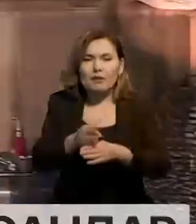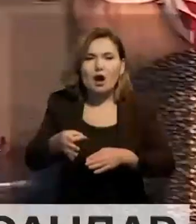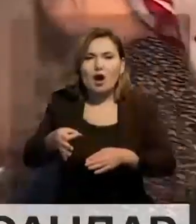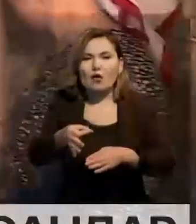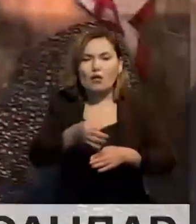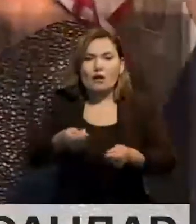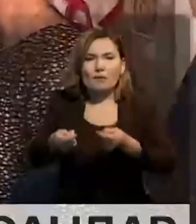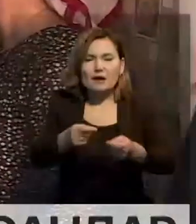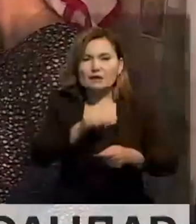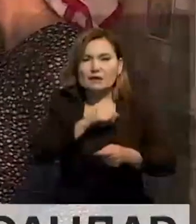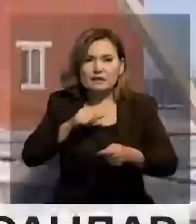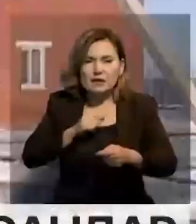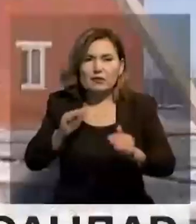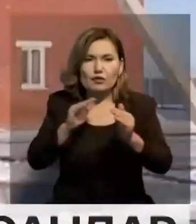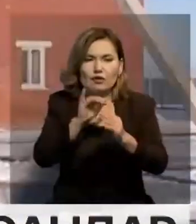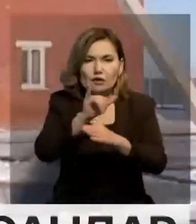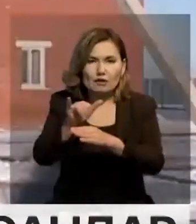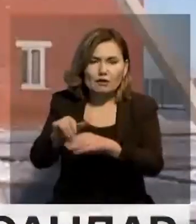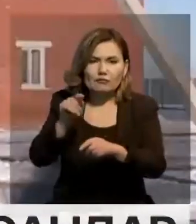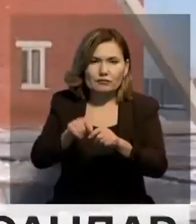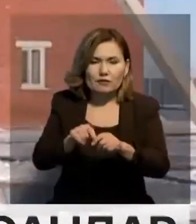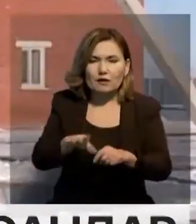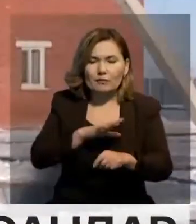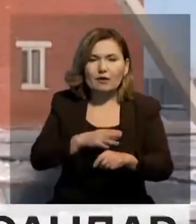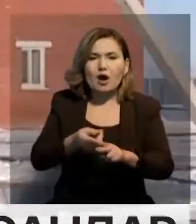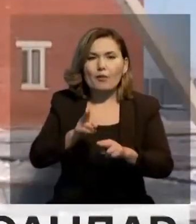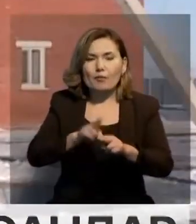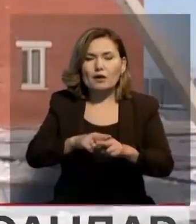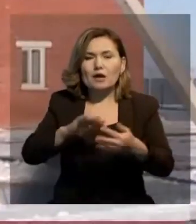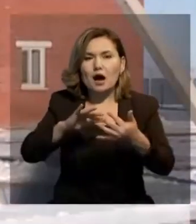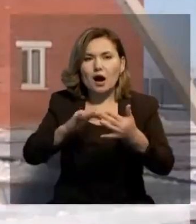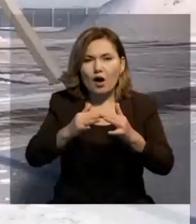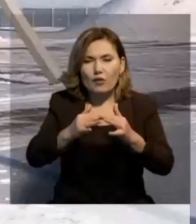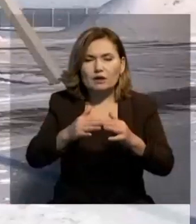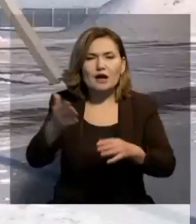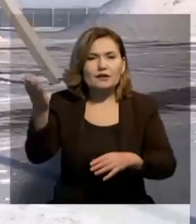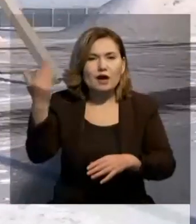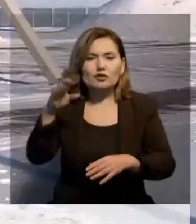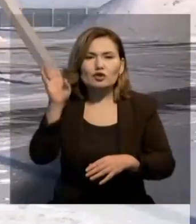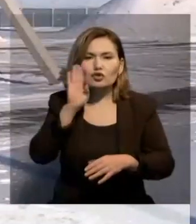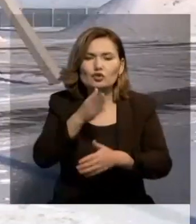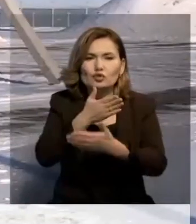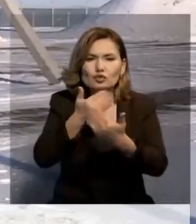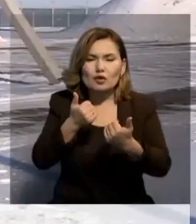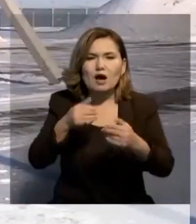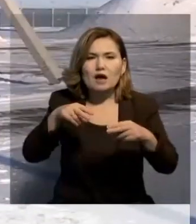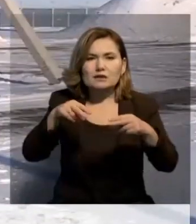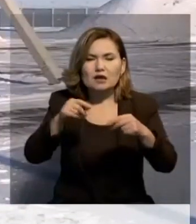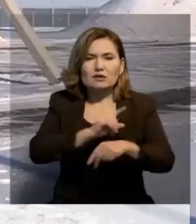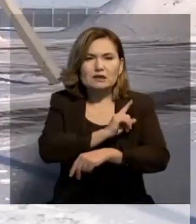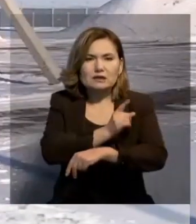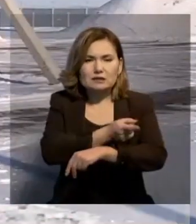жеткізді. Бұл ауылда осы күнге дейін кілең ащы су скважинаға сақта бәрі де қиын